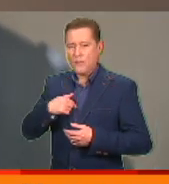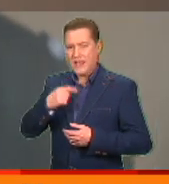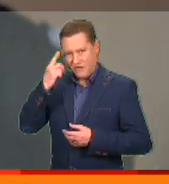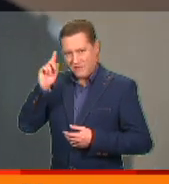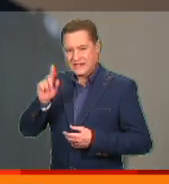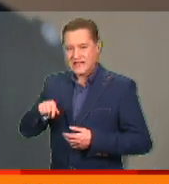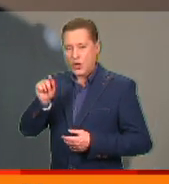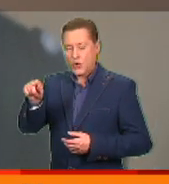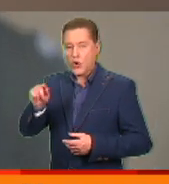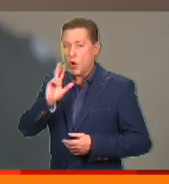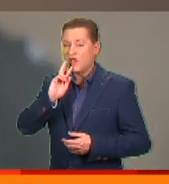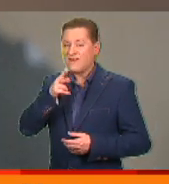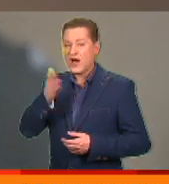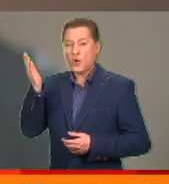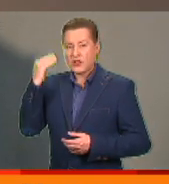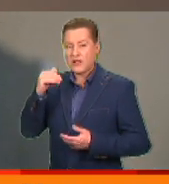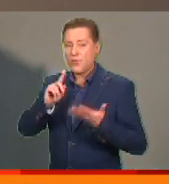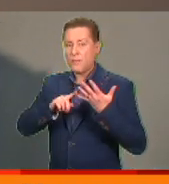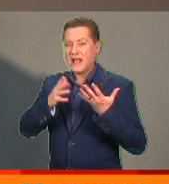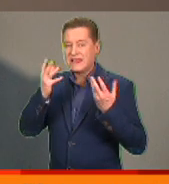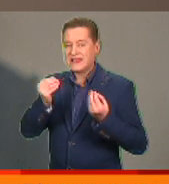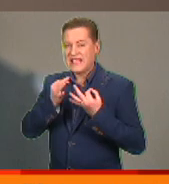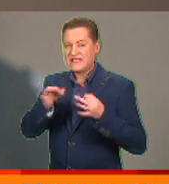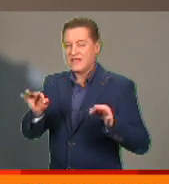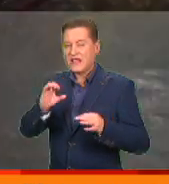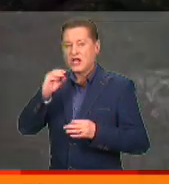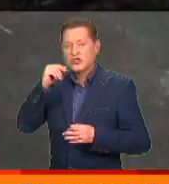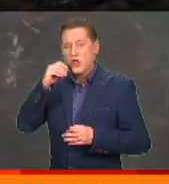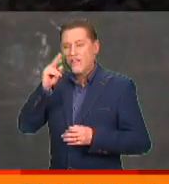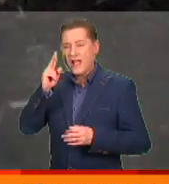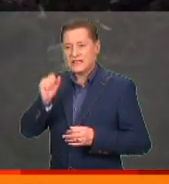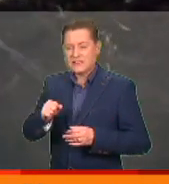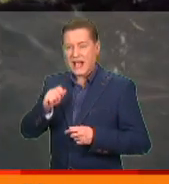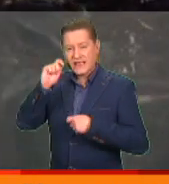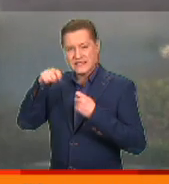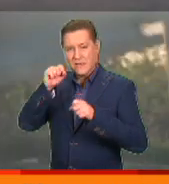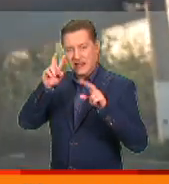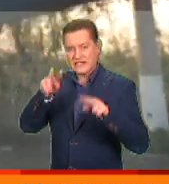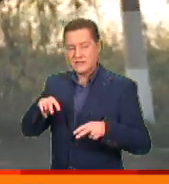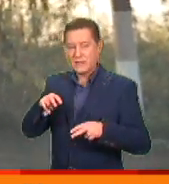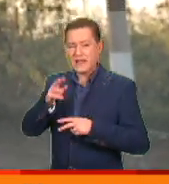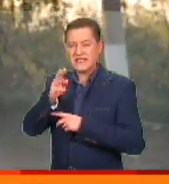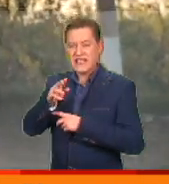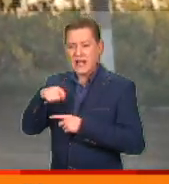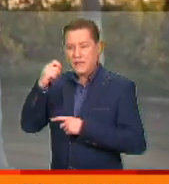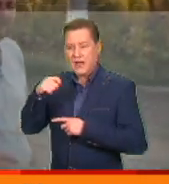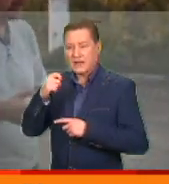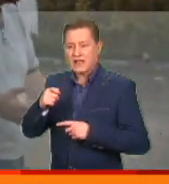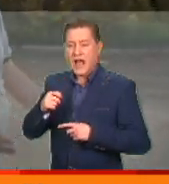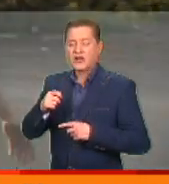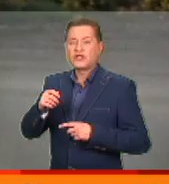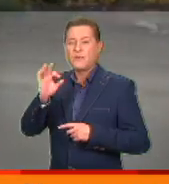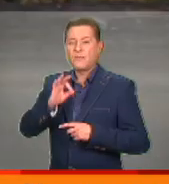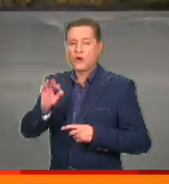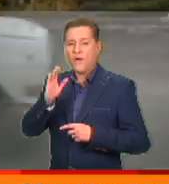його. 2 роки тому, на 5-й день звільнення Слов'янська від сепаратистів, ми знімали спецрепортаж про блогера Віталія Савченка,